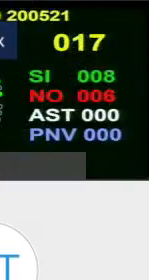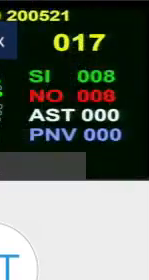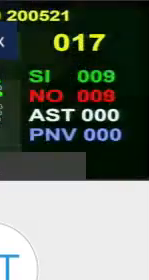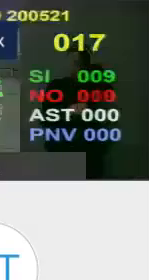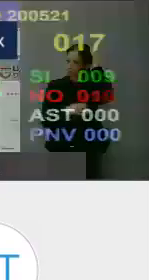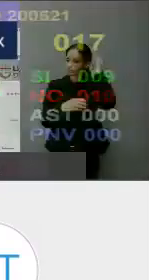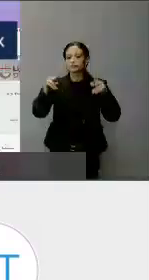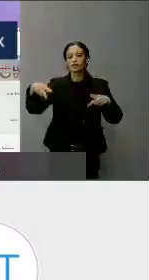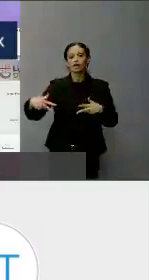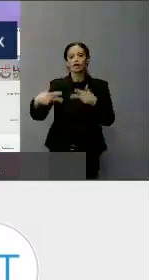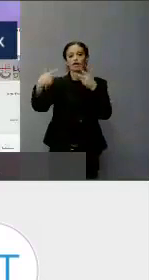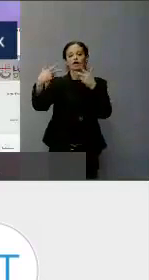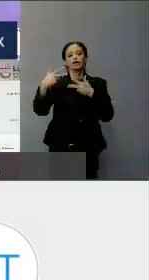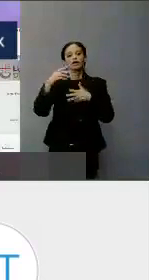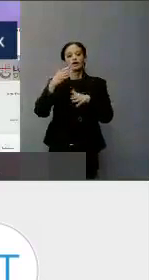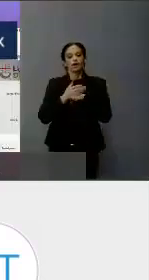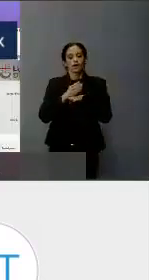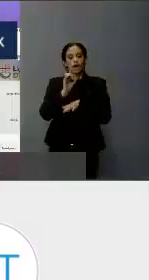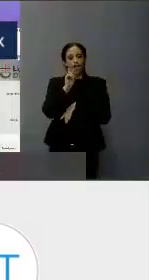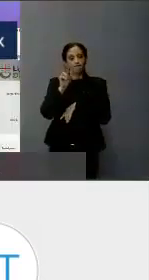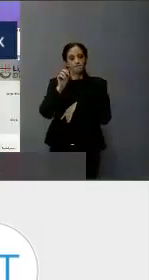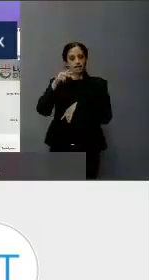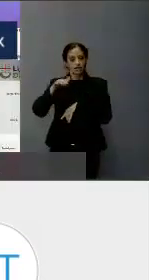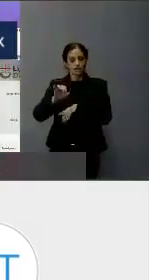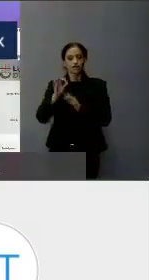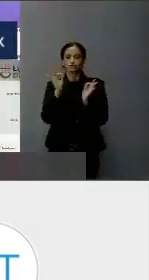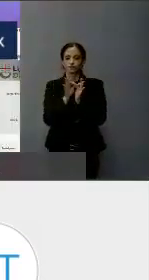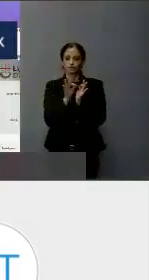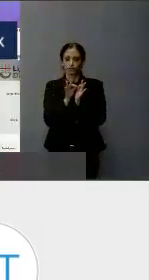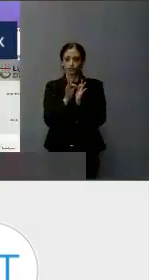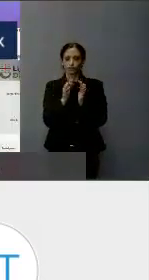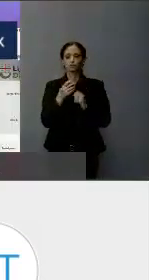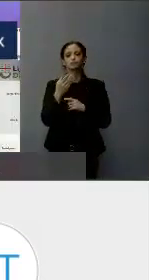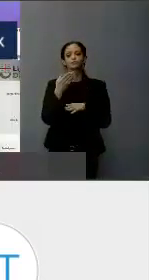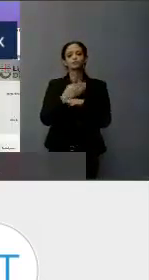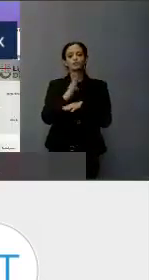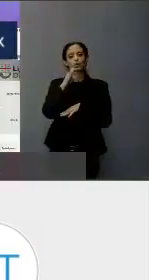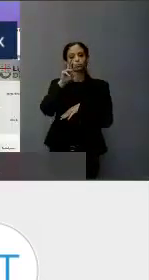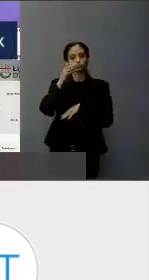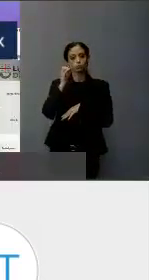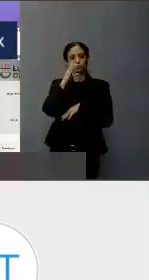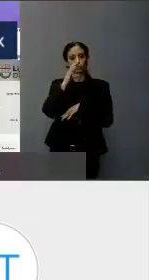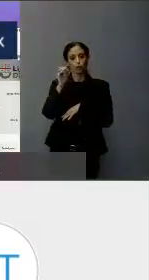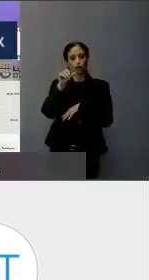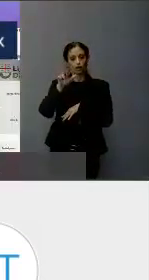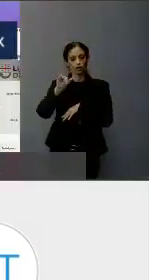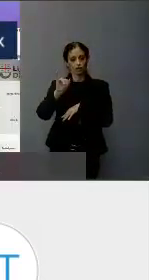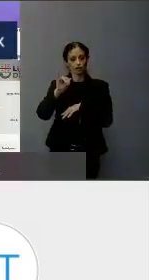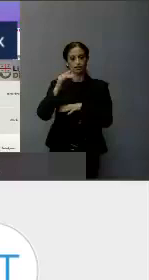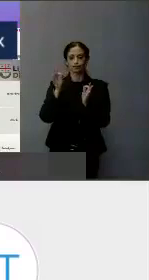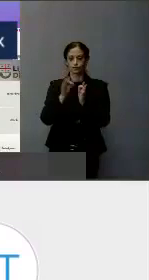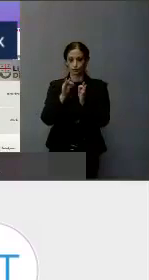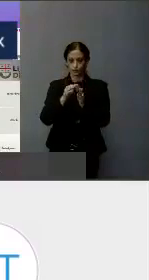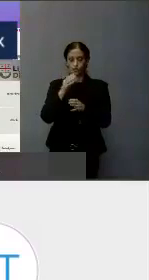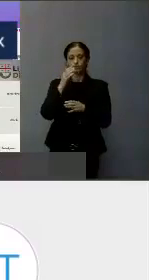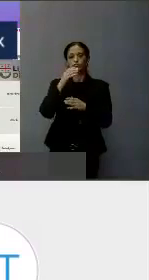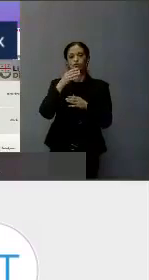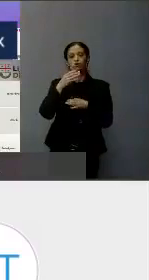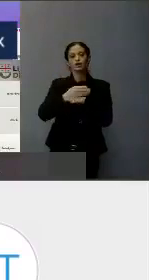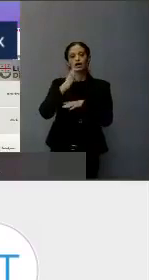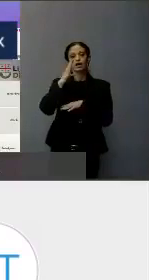da remoto su 229 consiglio verte consigliera bruccoleri favorevole consigliere